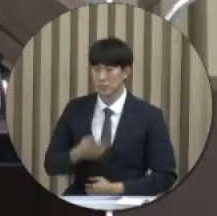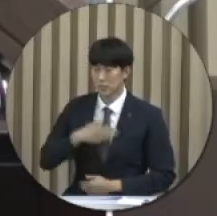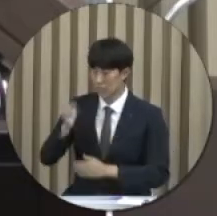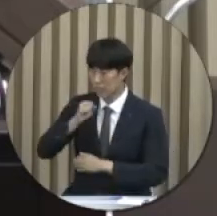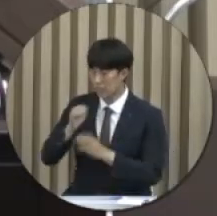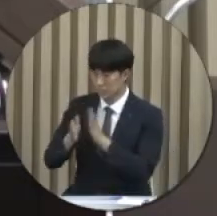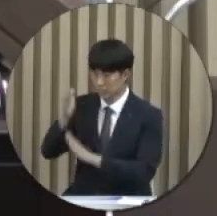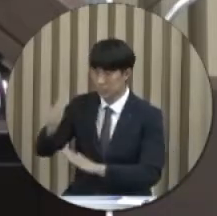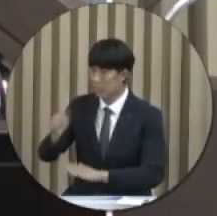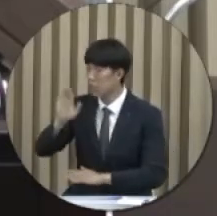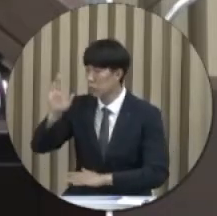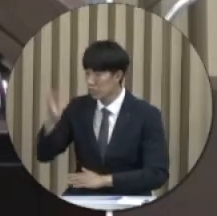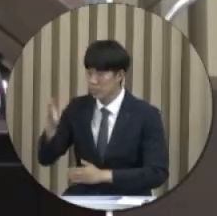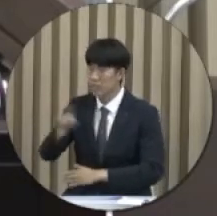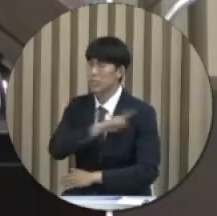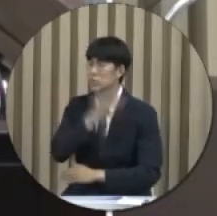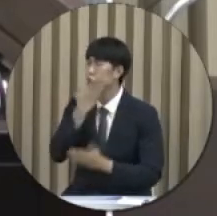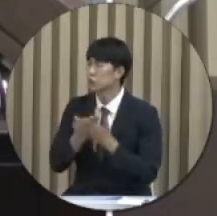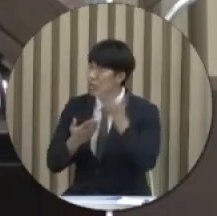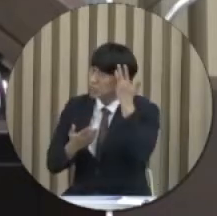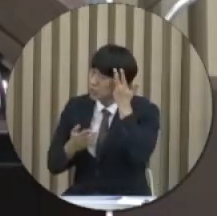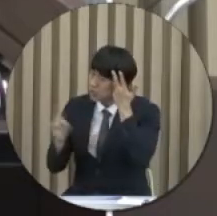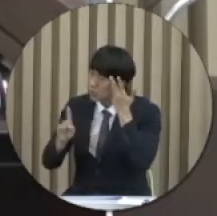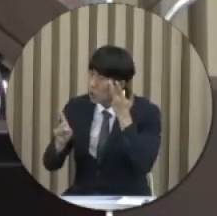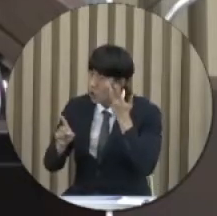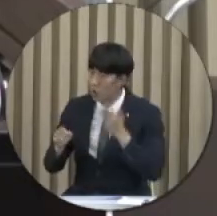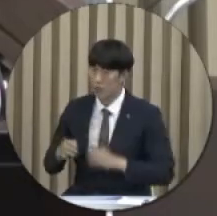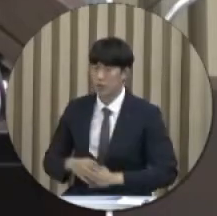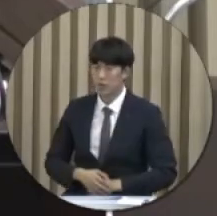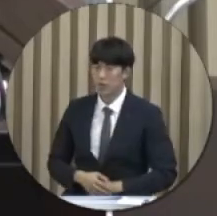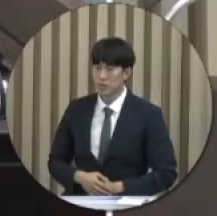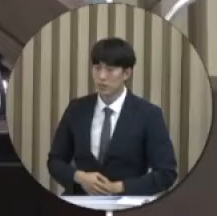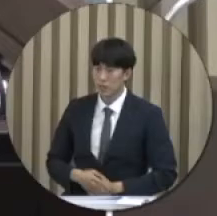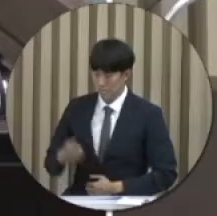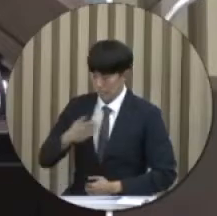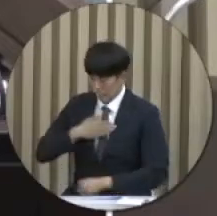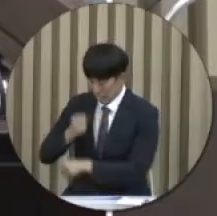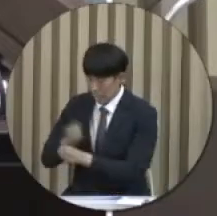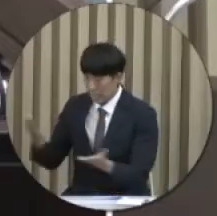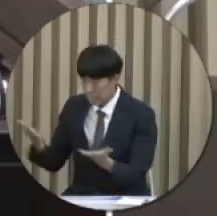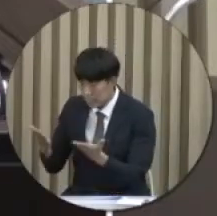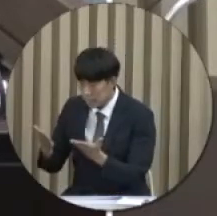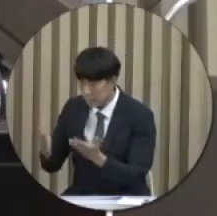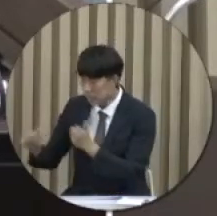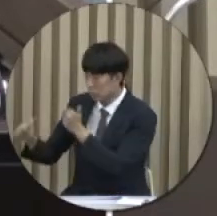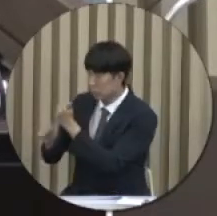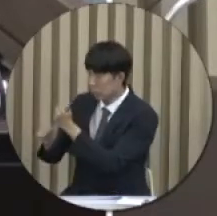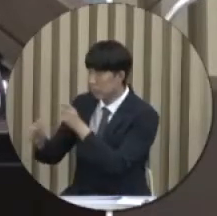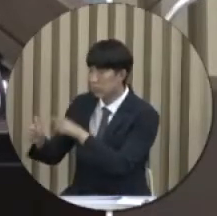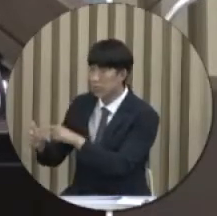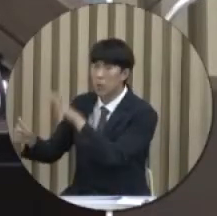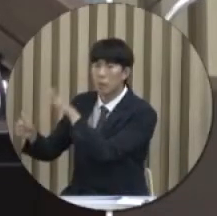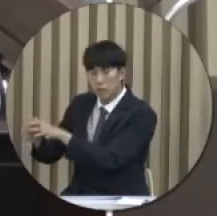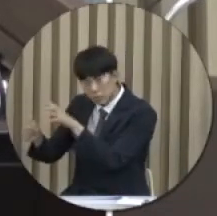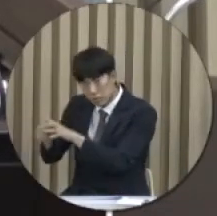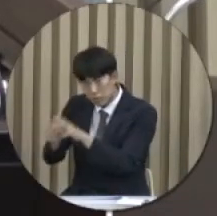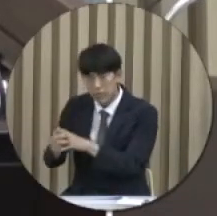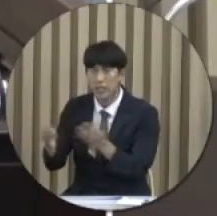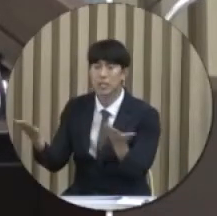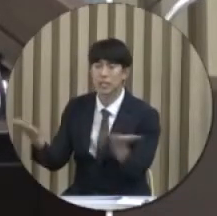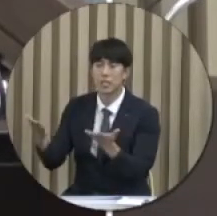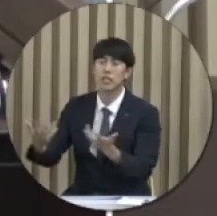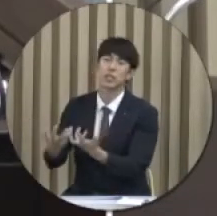제일 중시한 철학은 제가 할 거와 구시장이나 기초일장이나 실국장이 할걸 구분하지